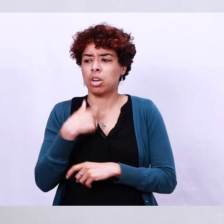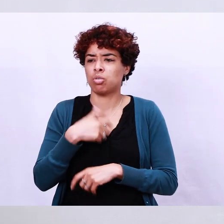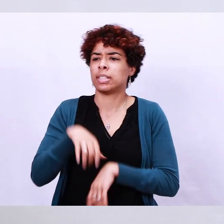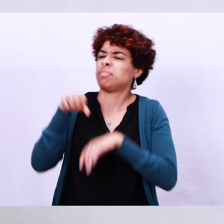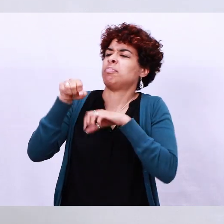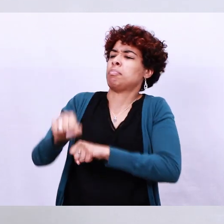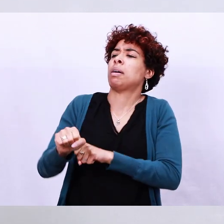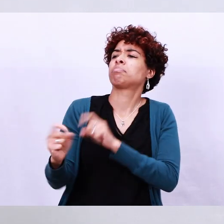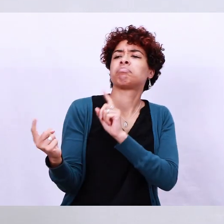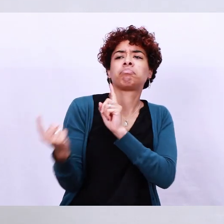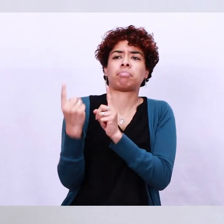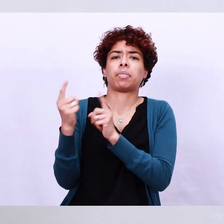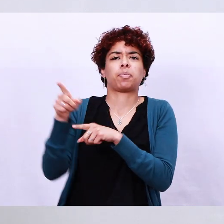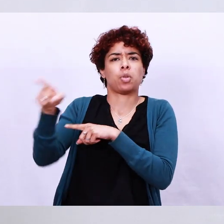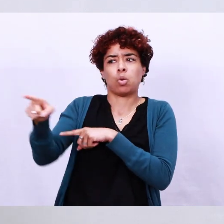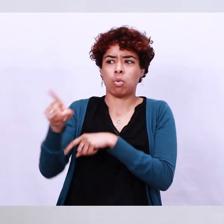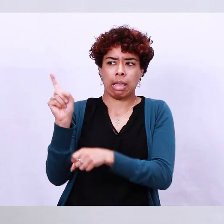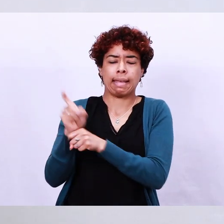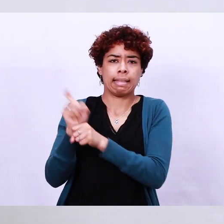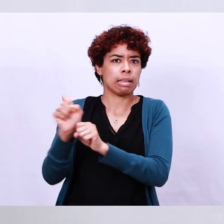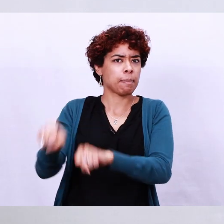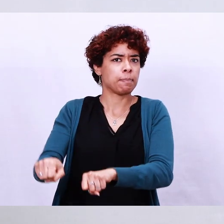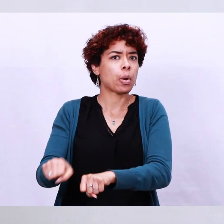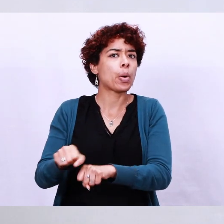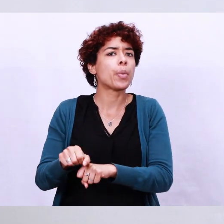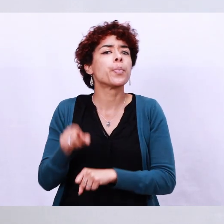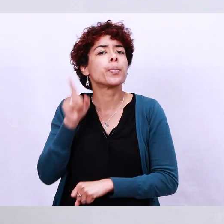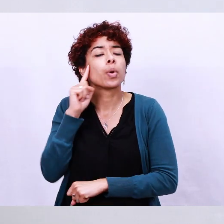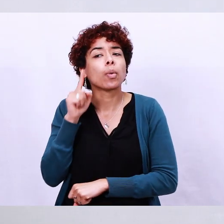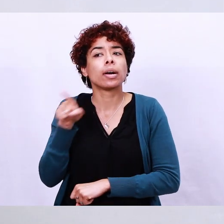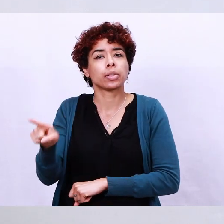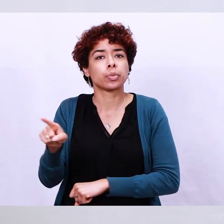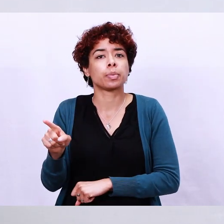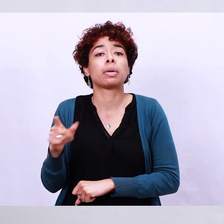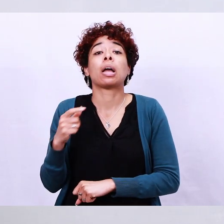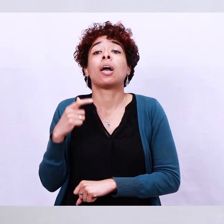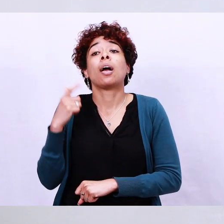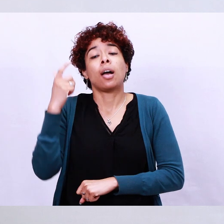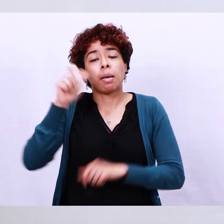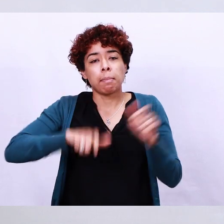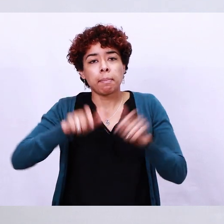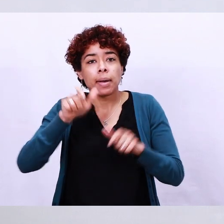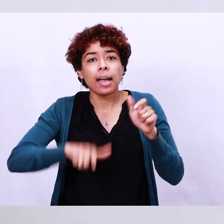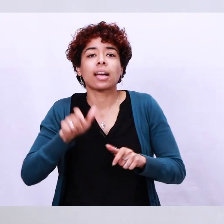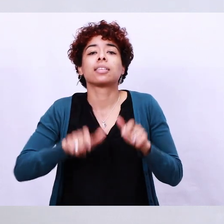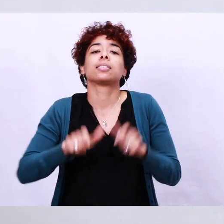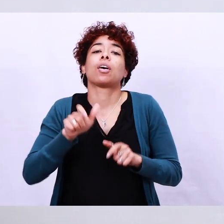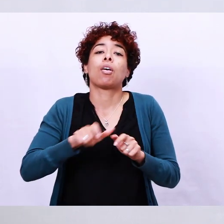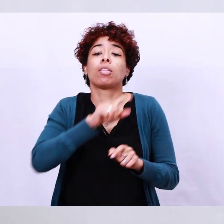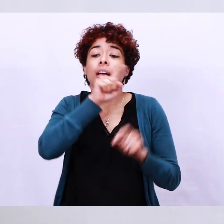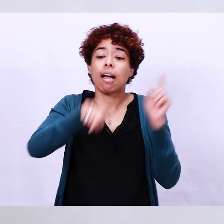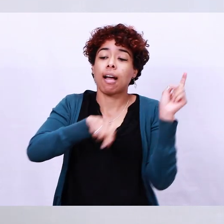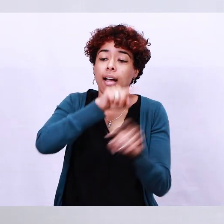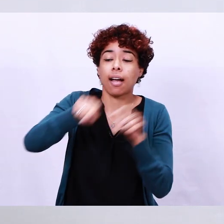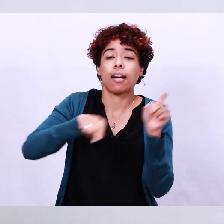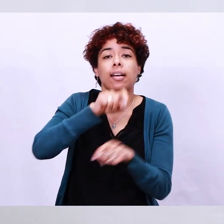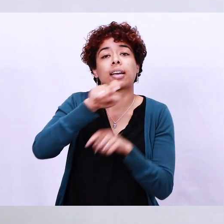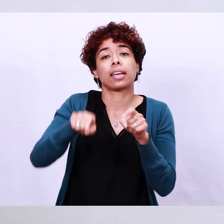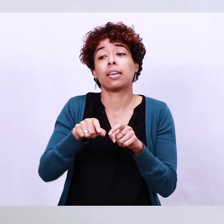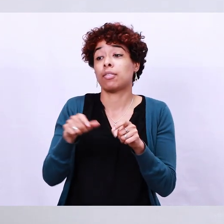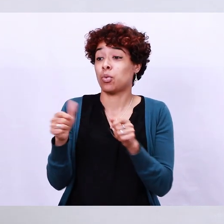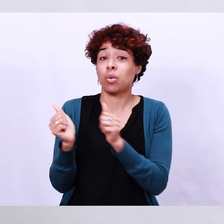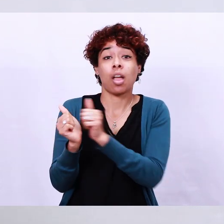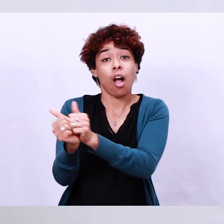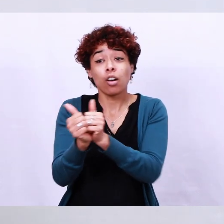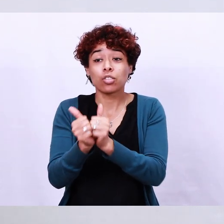en face, parce qu'il était répréhensible. En effet, avant l'arrivée de quelques personnes envoyées par Jacques, il mangeait avec